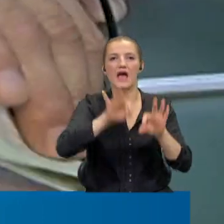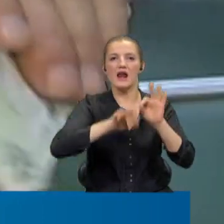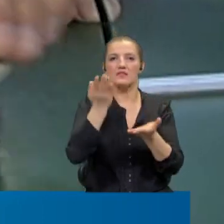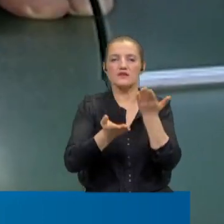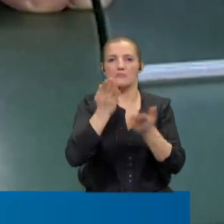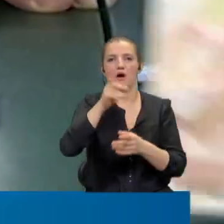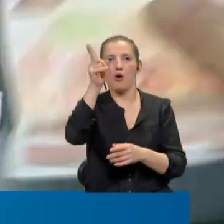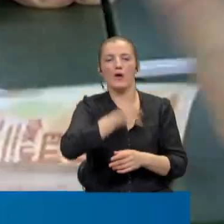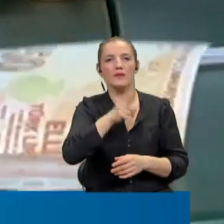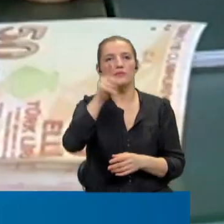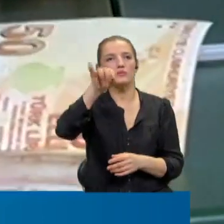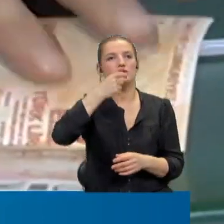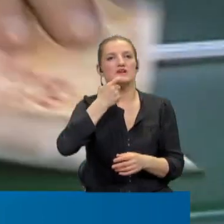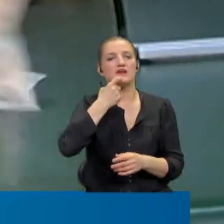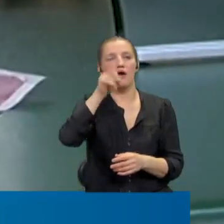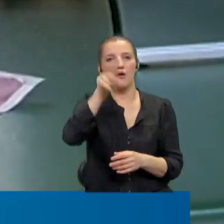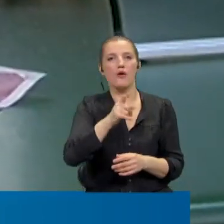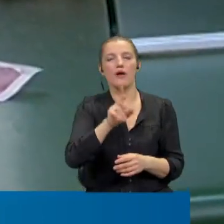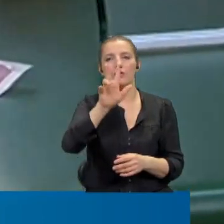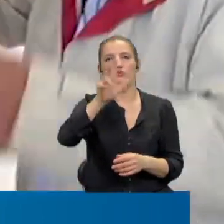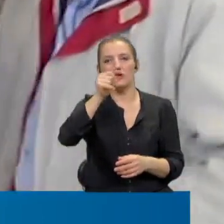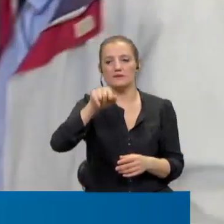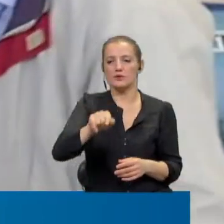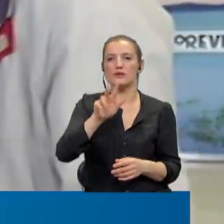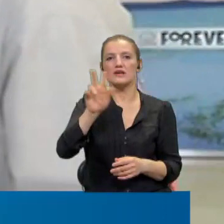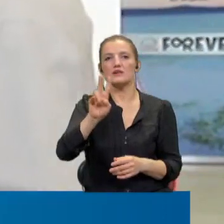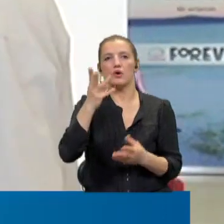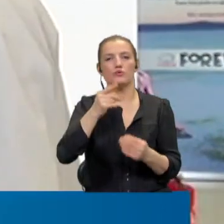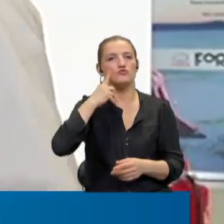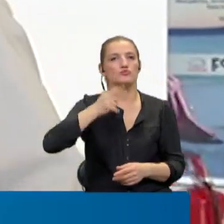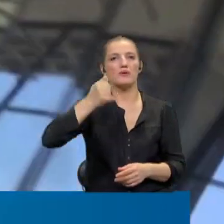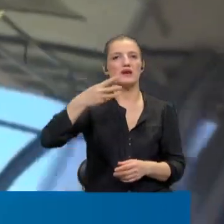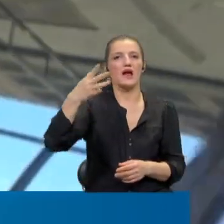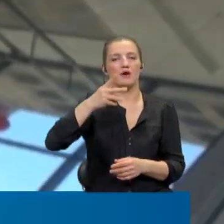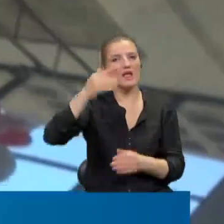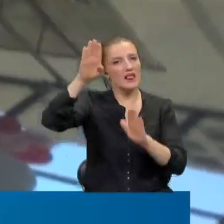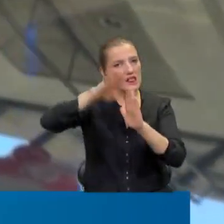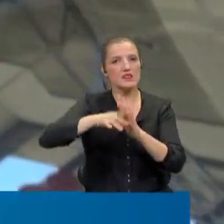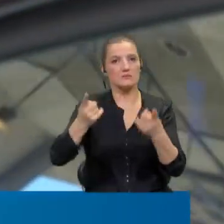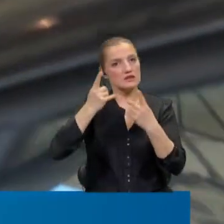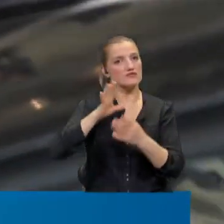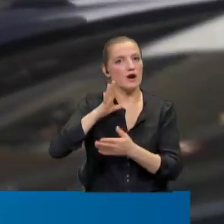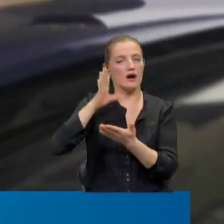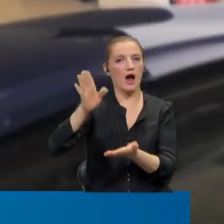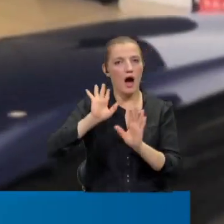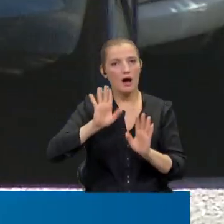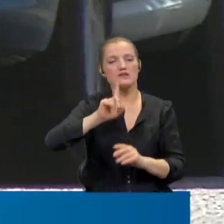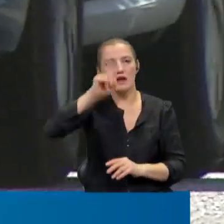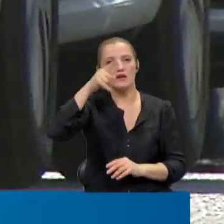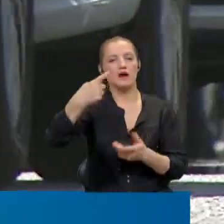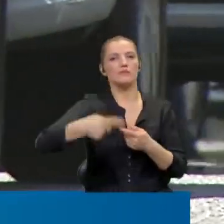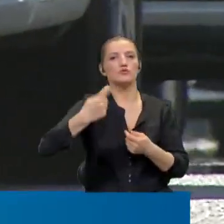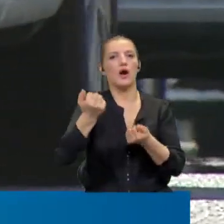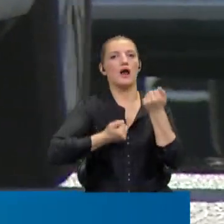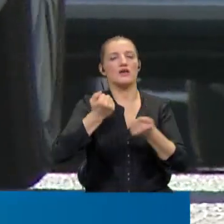değerleme oranı Bu yıl oran yüzde 36,7 mi oldu cumhurbaşkanının indirim yetkisi vardı ama sadece motorlu taşıtlar